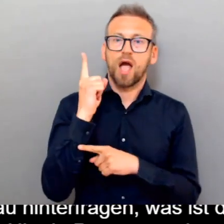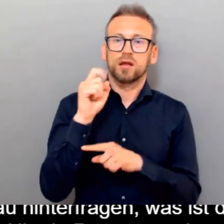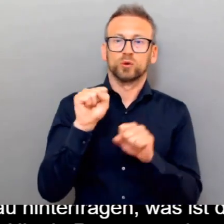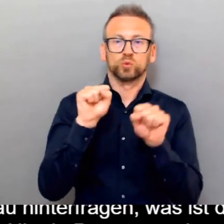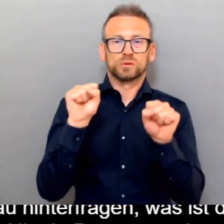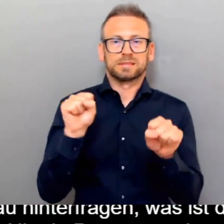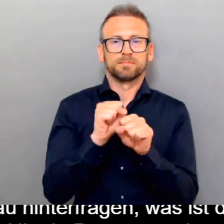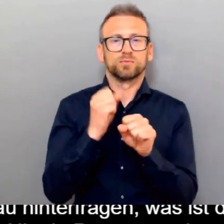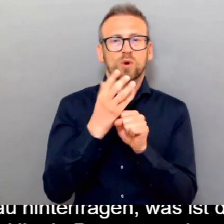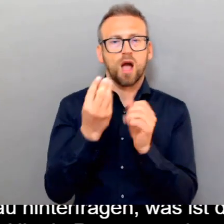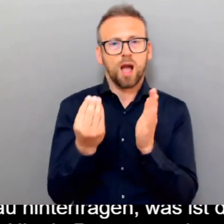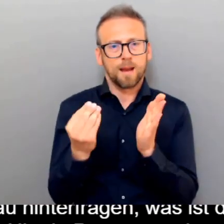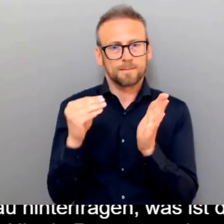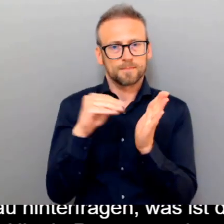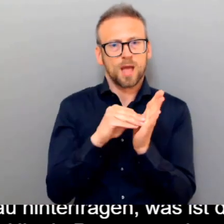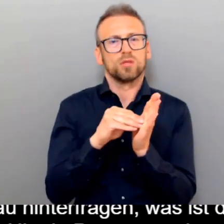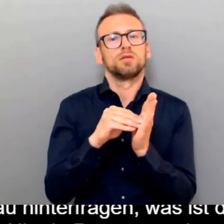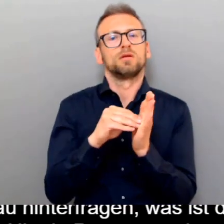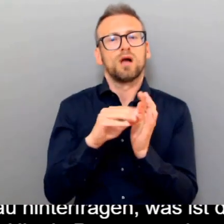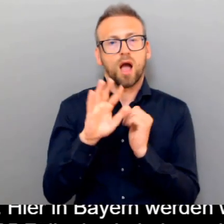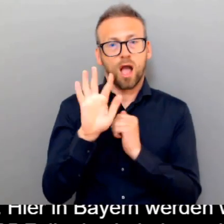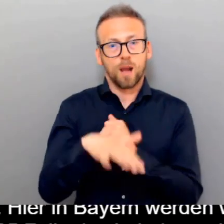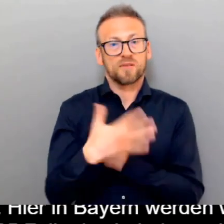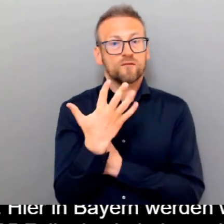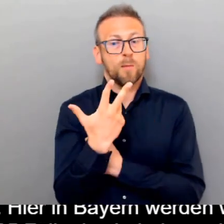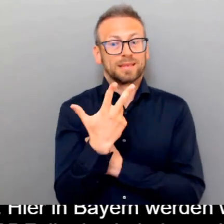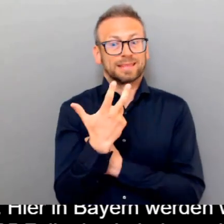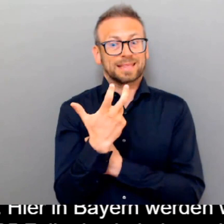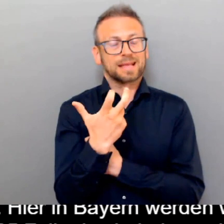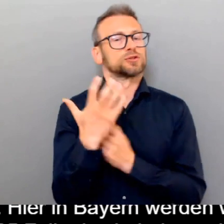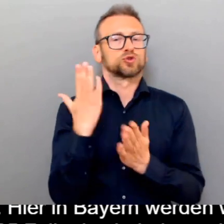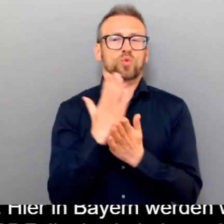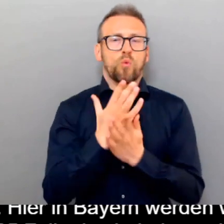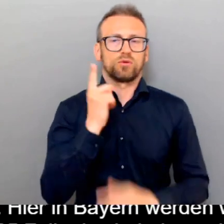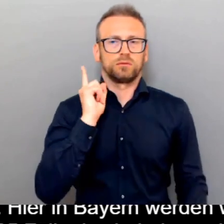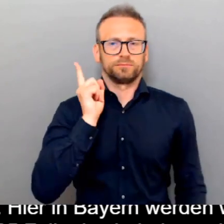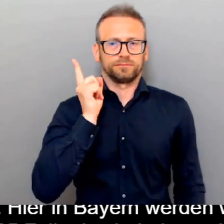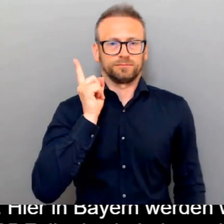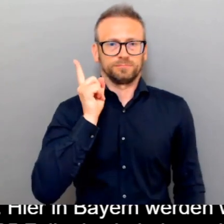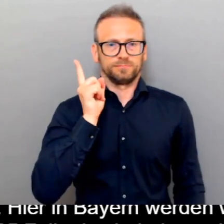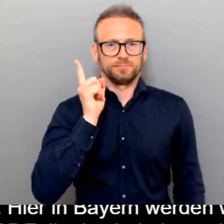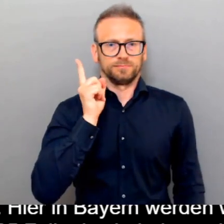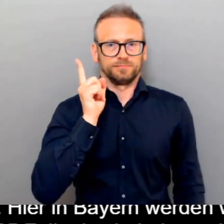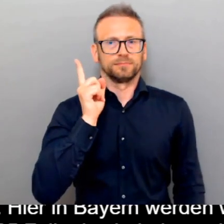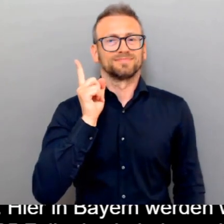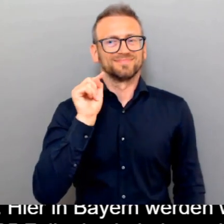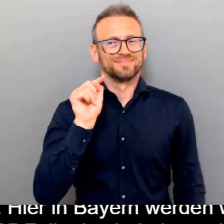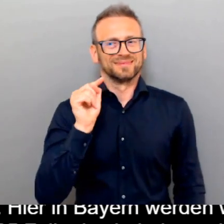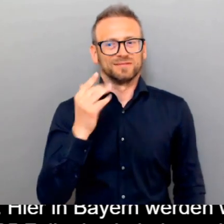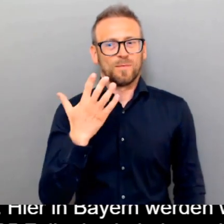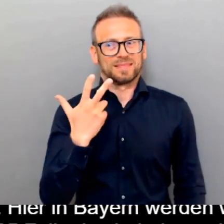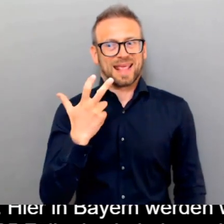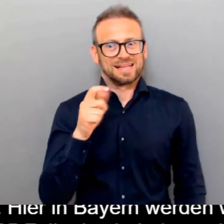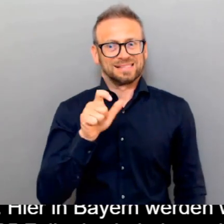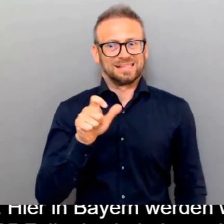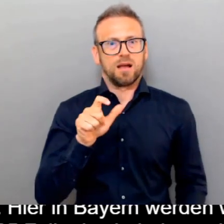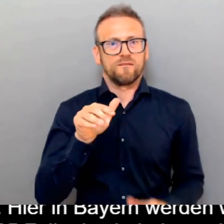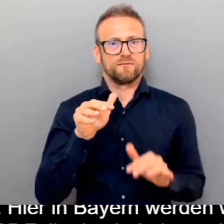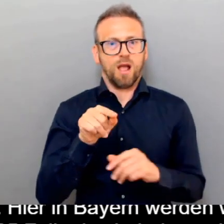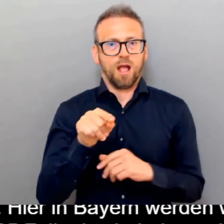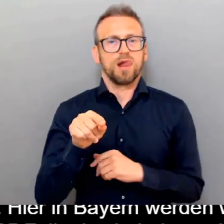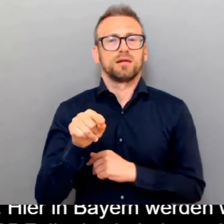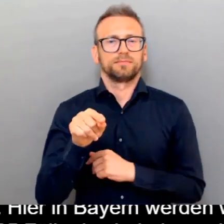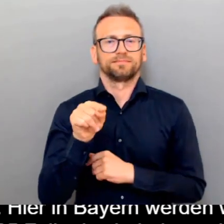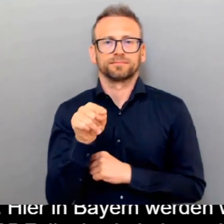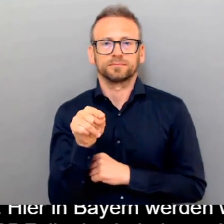Sinne eines Frühwarnsystems dem nachgehen, wieso ist die Zahl erhöht. Liegt es daran, dass eine Reihentestung zum Beispiel in einem Altenheim vorgenommen